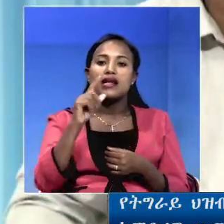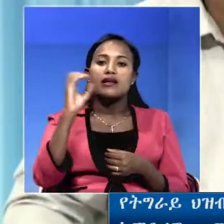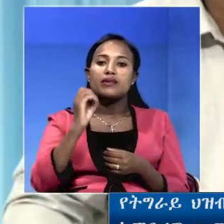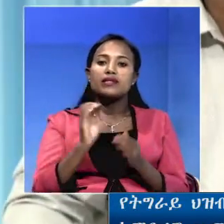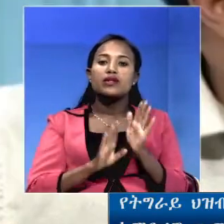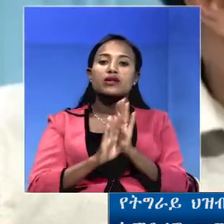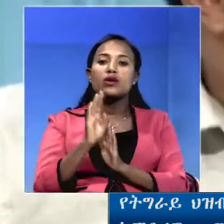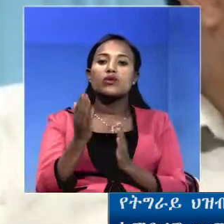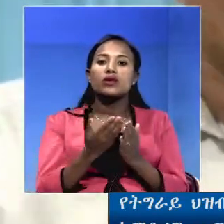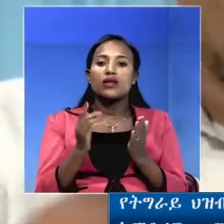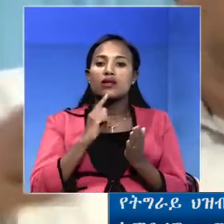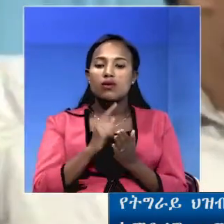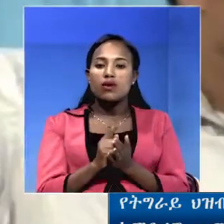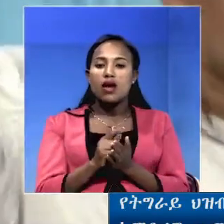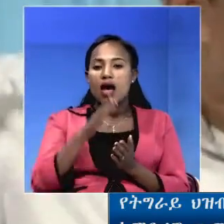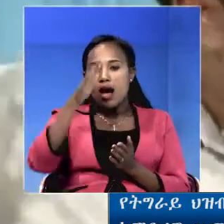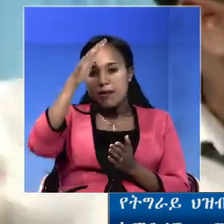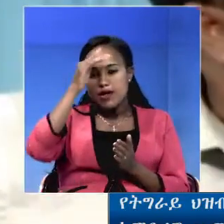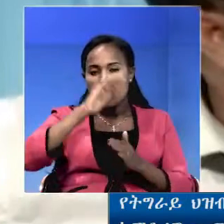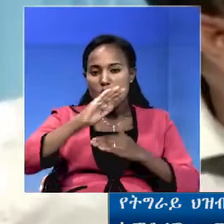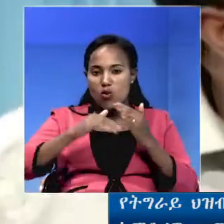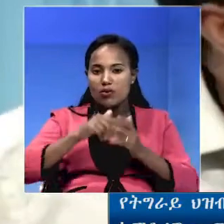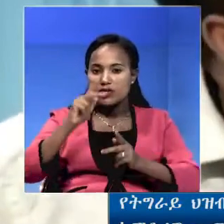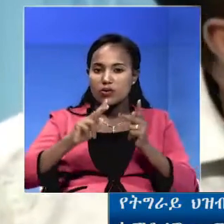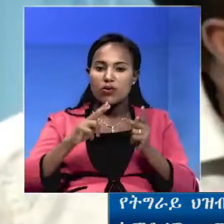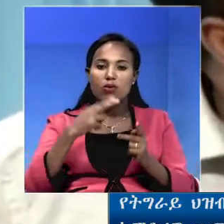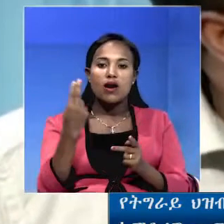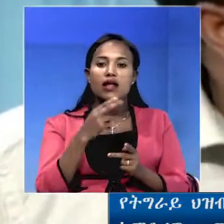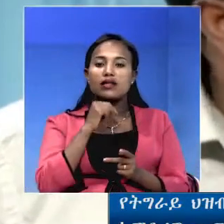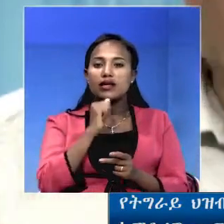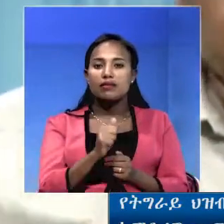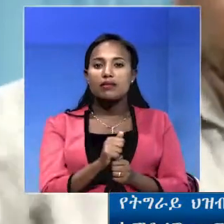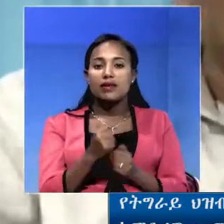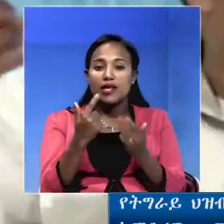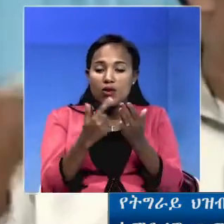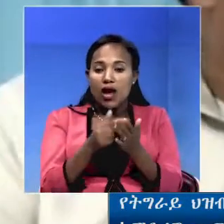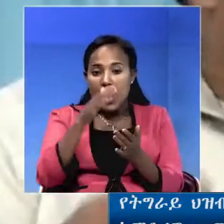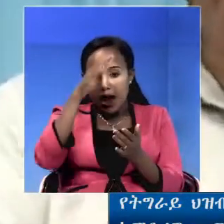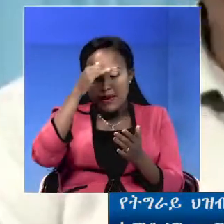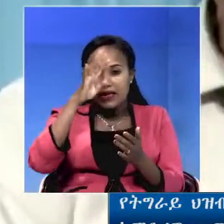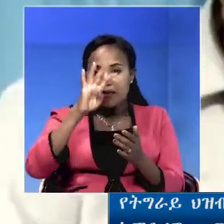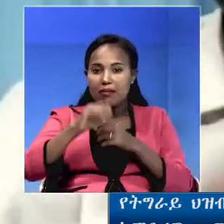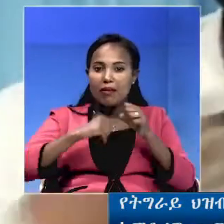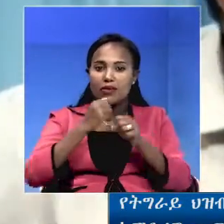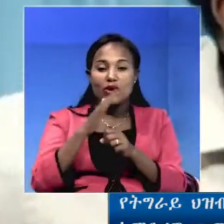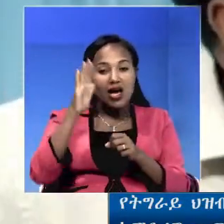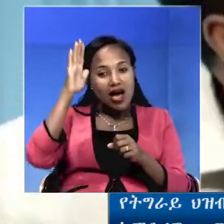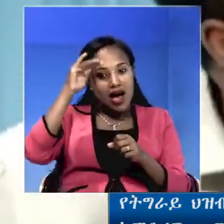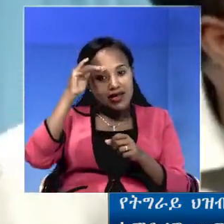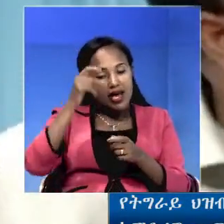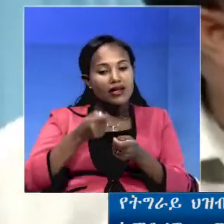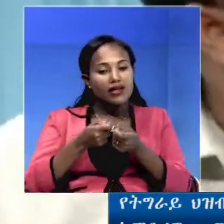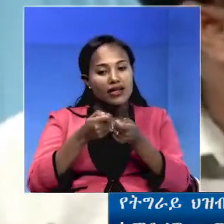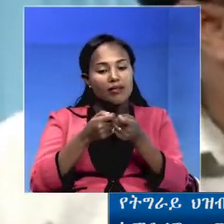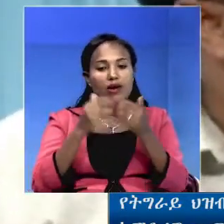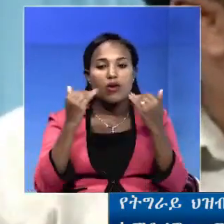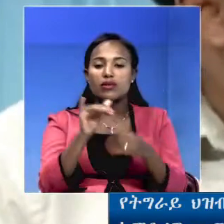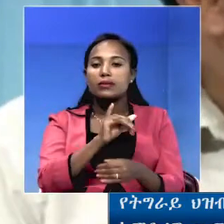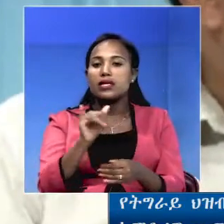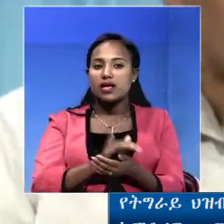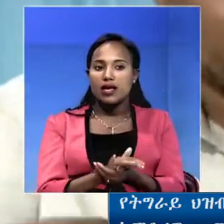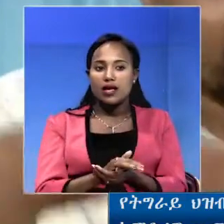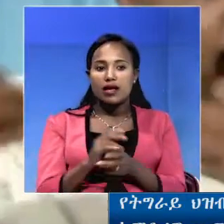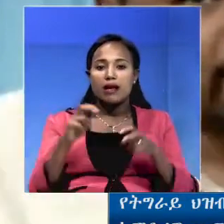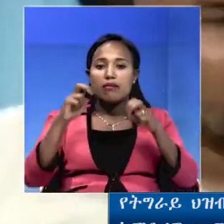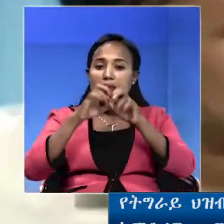እድገቱ? አባቴ ሁሉም ህዝቡ አልተጠቀመም። ምን ተጠቀመ? ይኸው አባቴ በ40 ዓመቱ አህያ ይነዳ ነበር፣ አሁን አህያ ነው የሚነዳው።